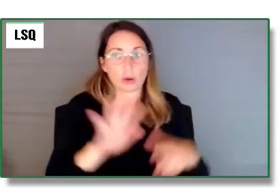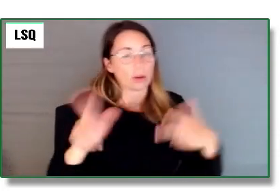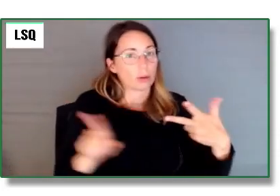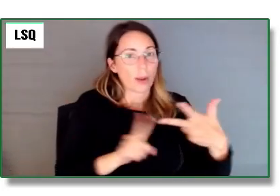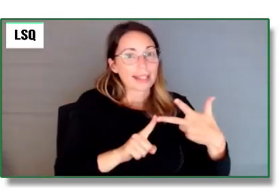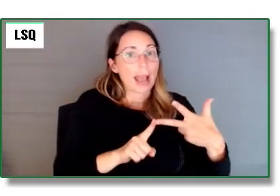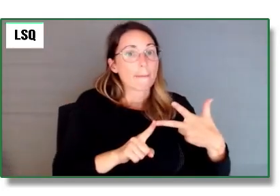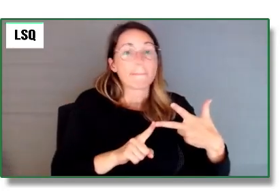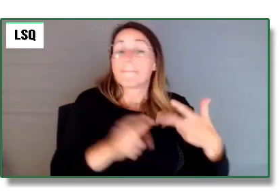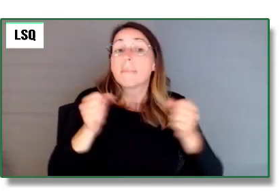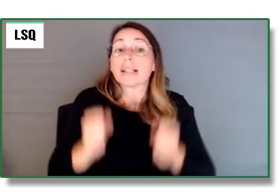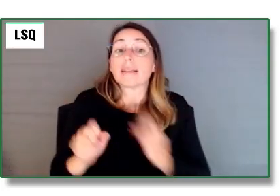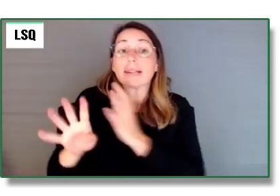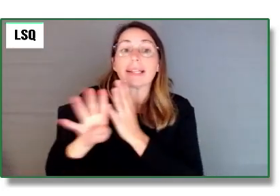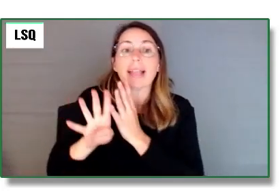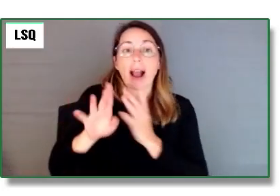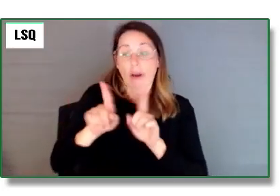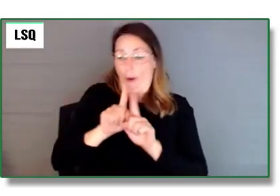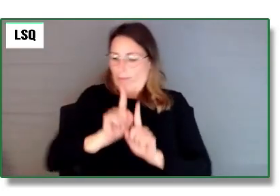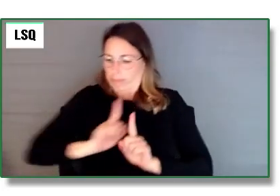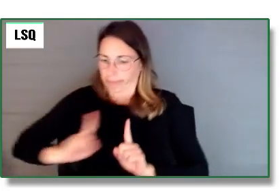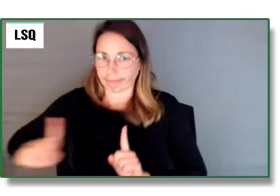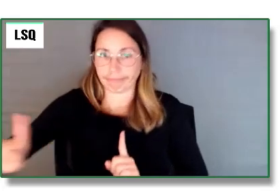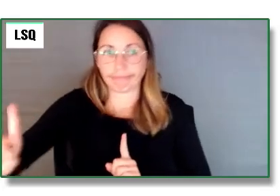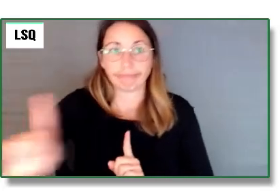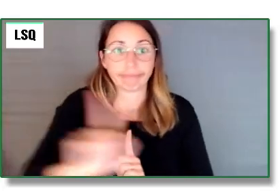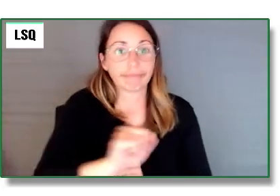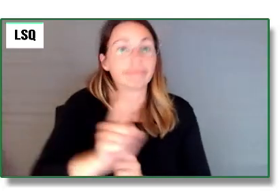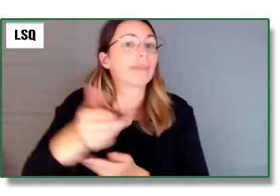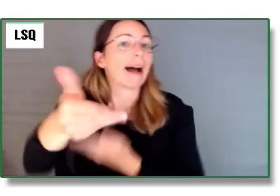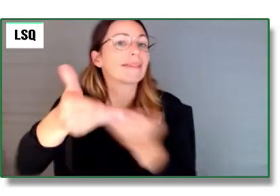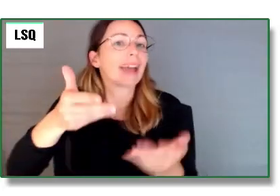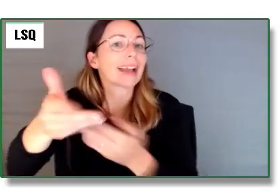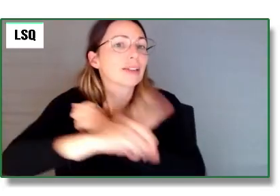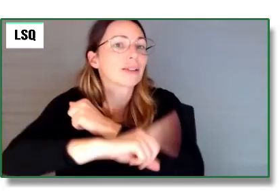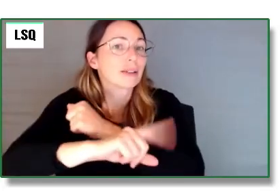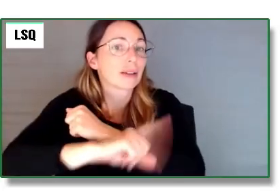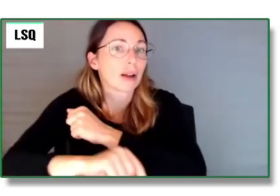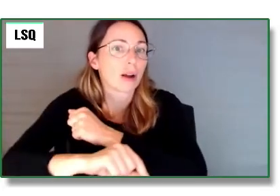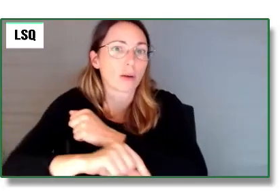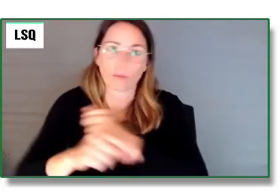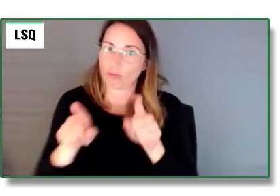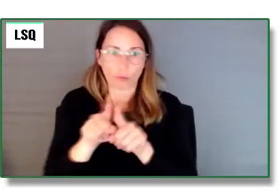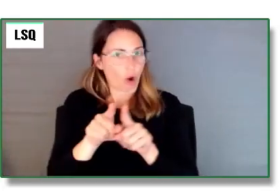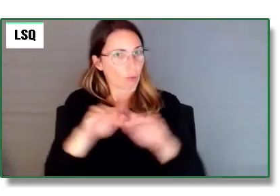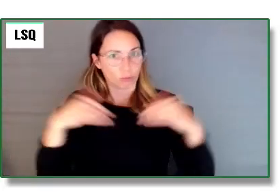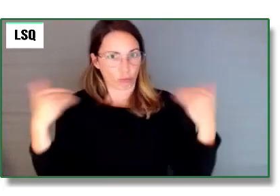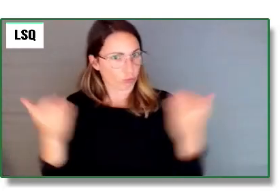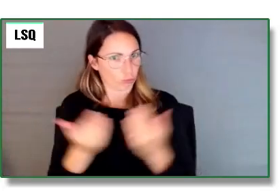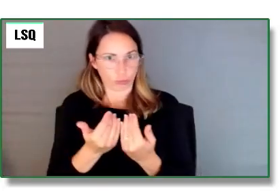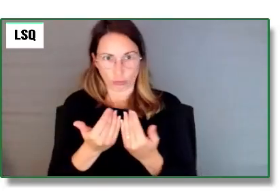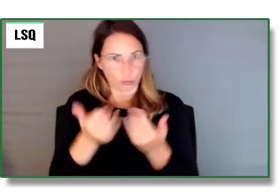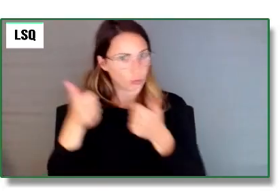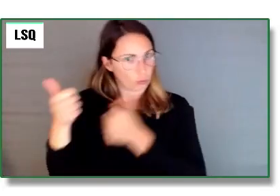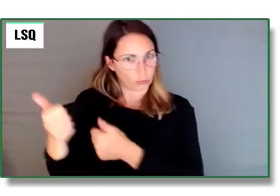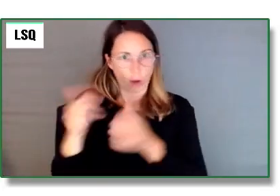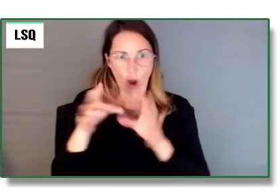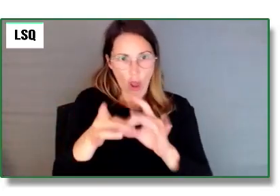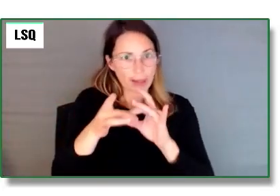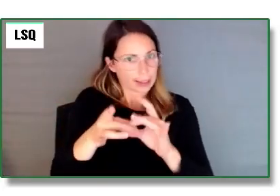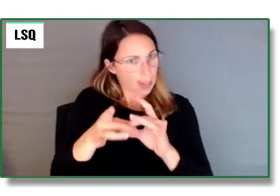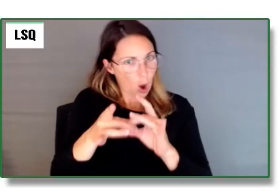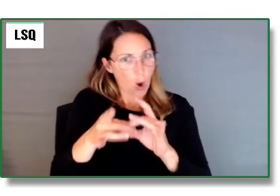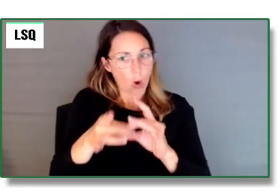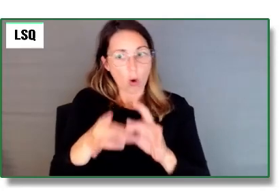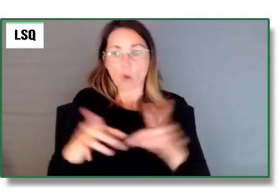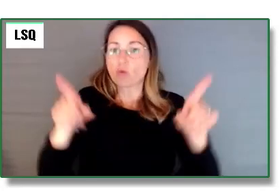comptoir et d'interagir avec l'été n'invalide pas la relation entre le personnel et le client, et cela a encouragé à la fois la vente ponctuelle et la